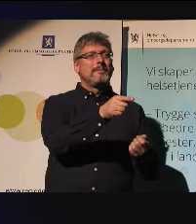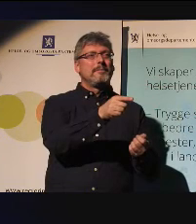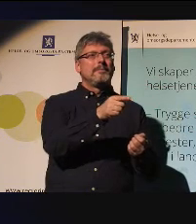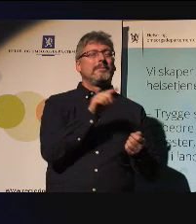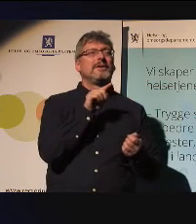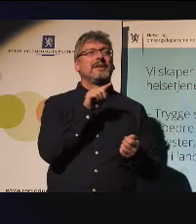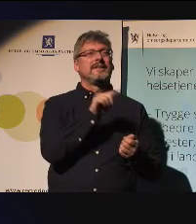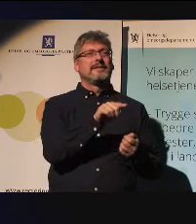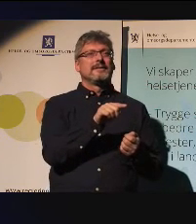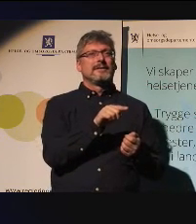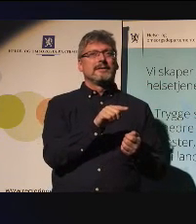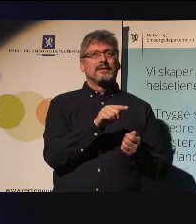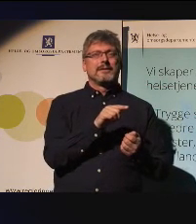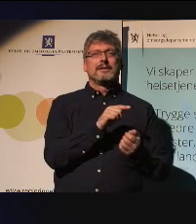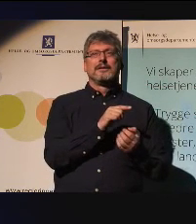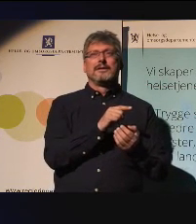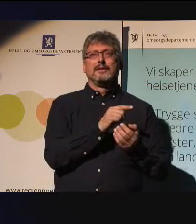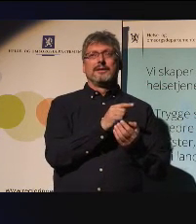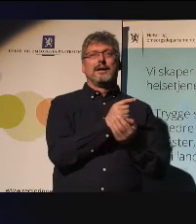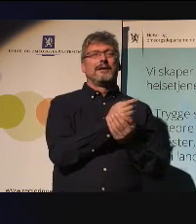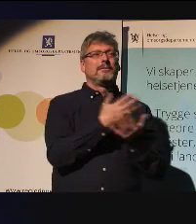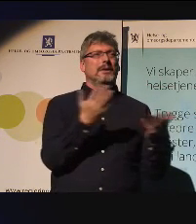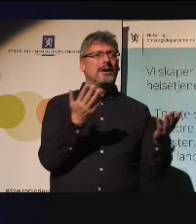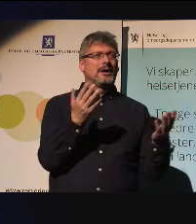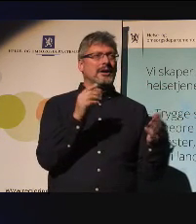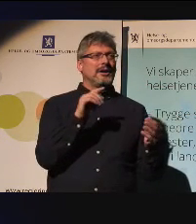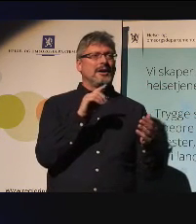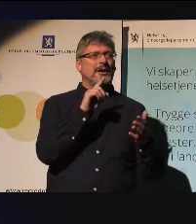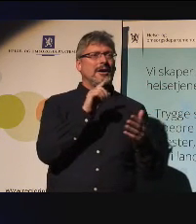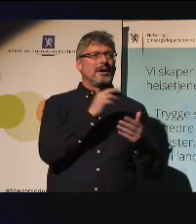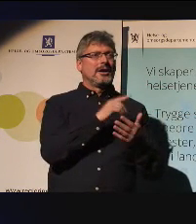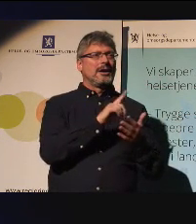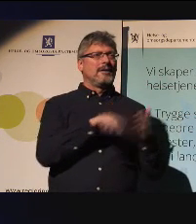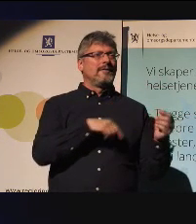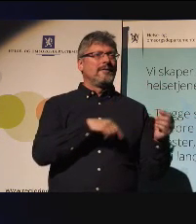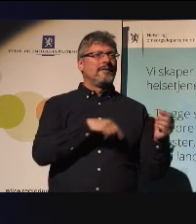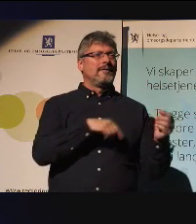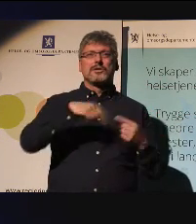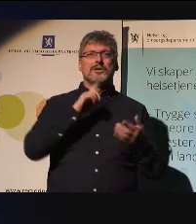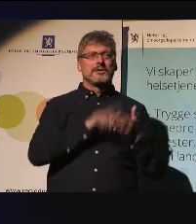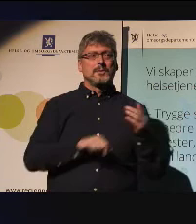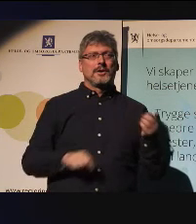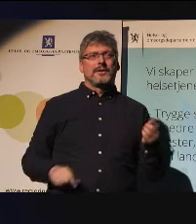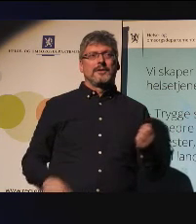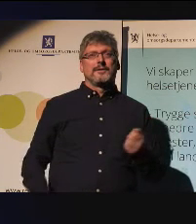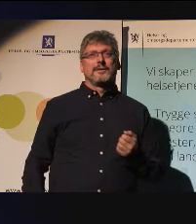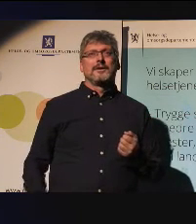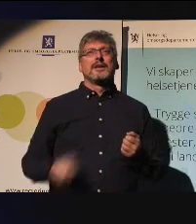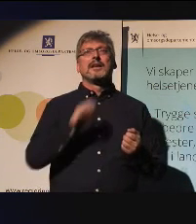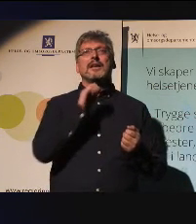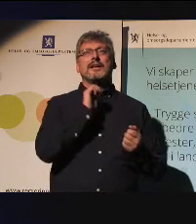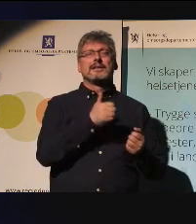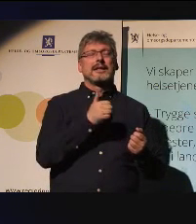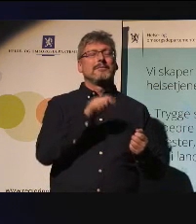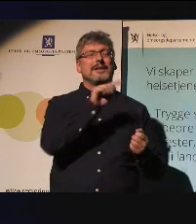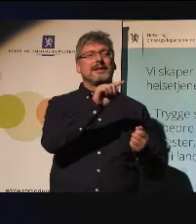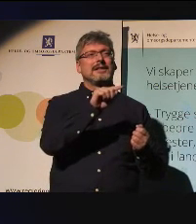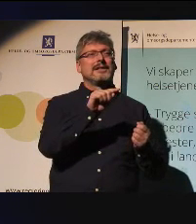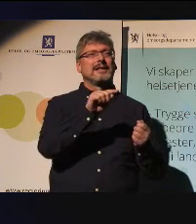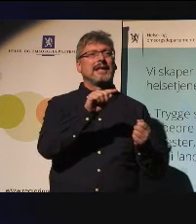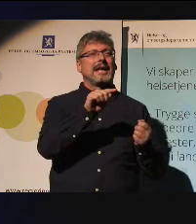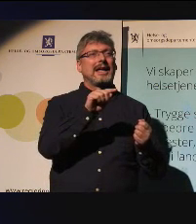mange ganger har stått avlåst og ubrukt. Nemlig det rommet